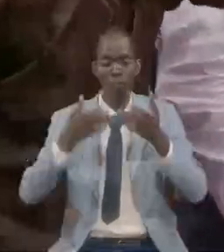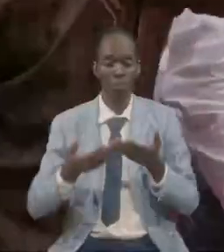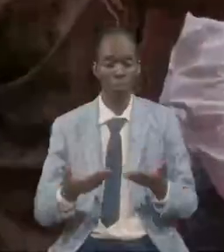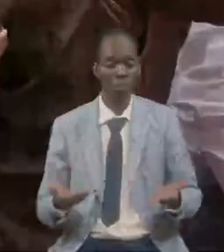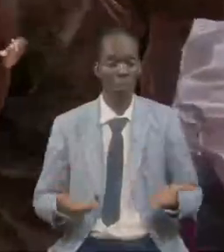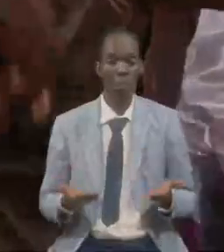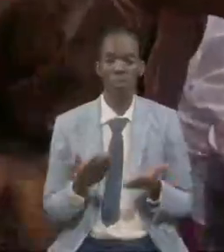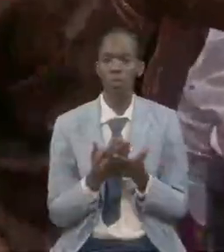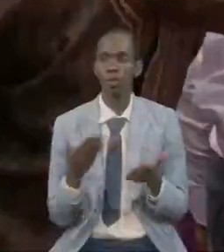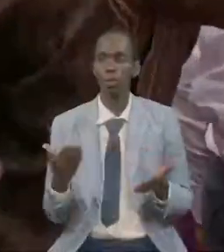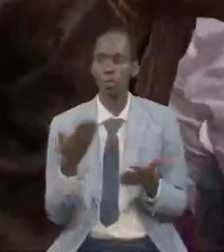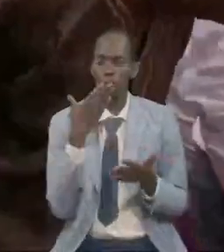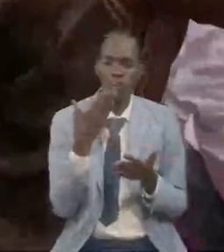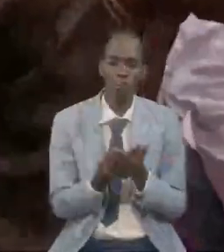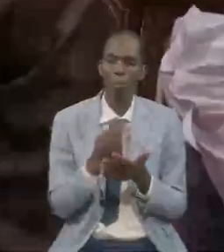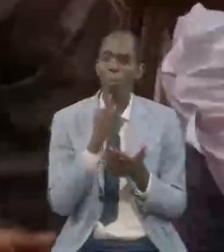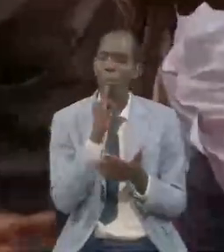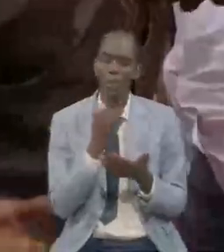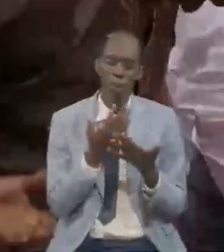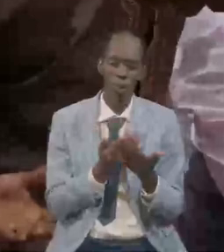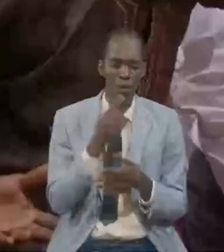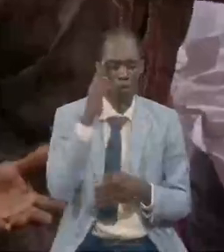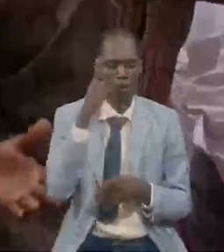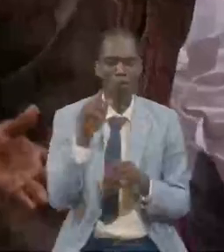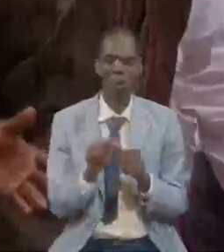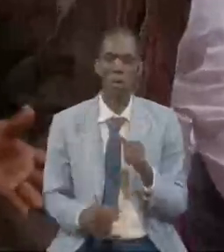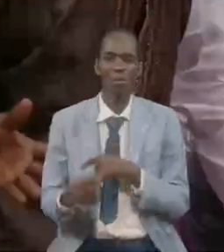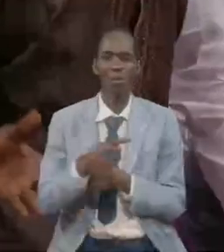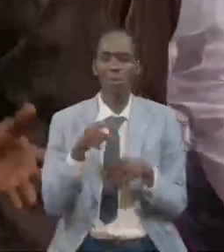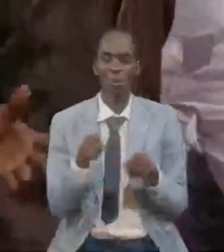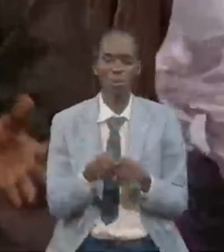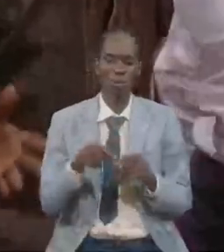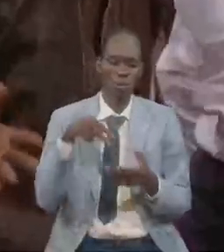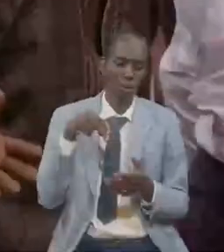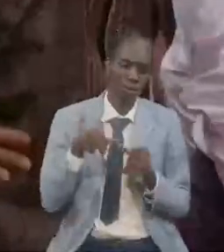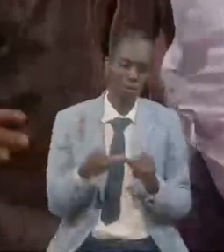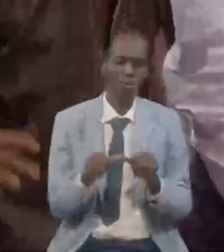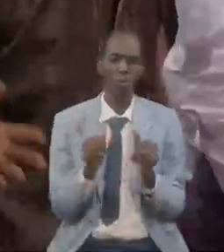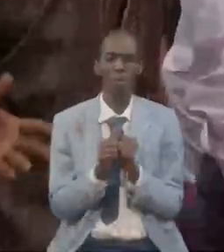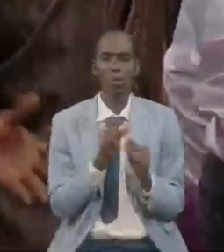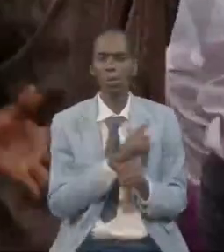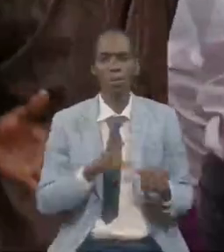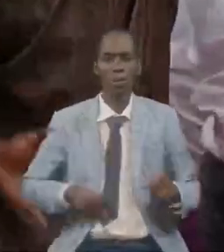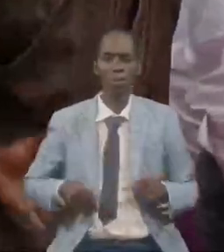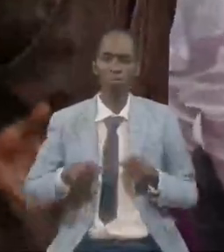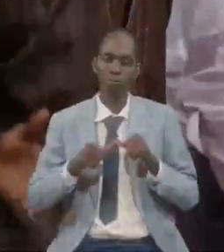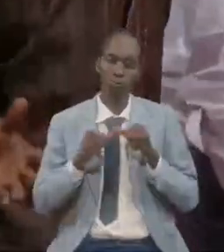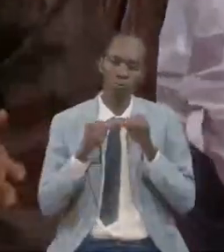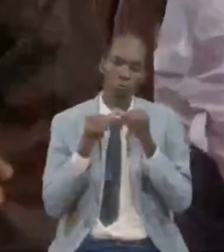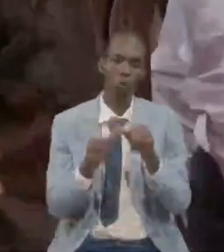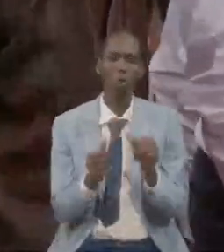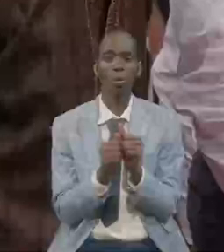votre esprit de la couronne. Et si quelque chose de bon vous attend chaque jour, quand vous restez avec le Seigneur, soyez